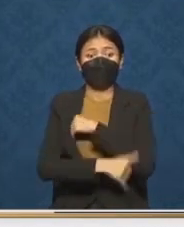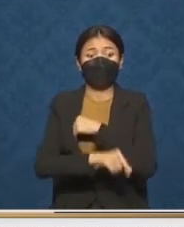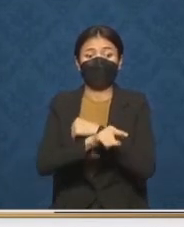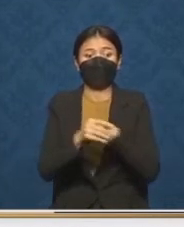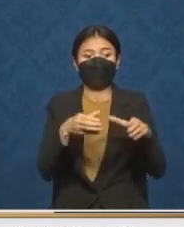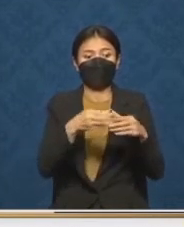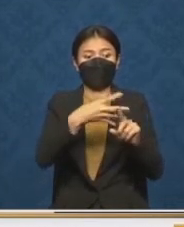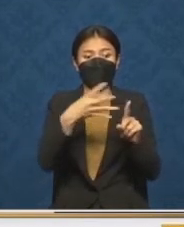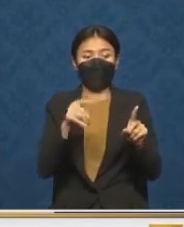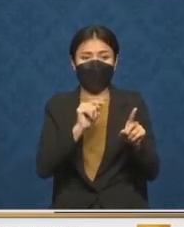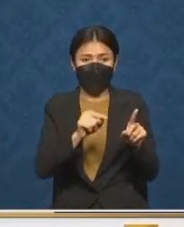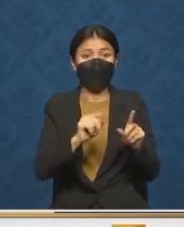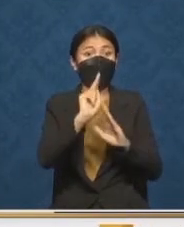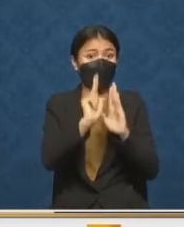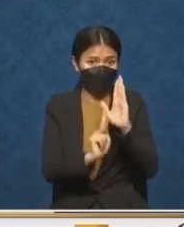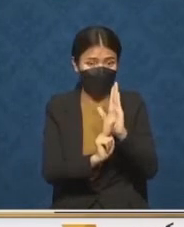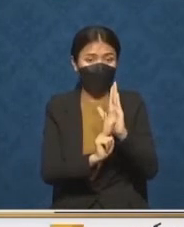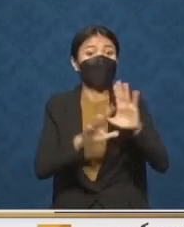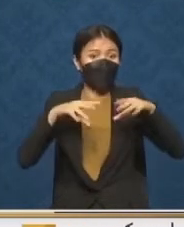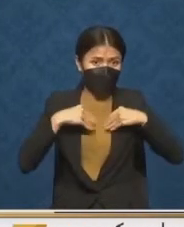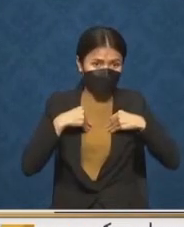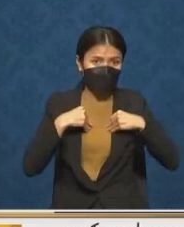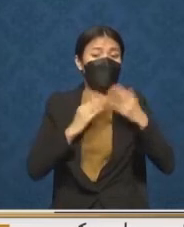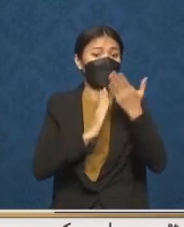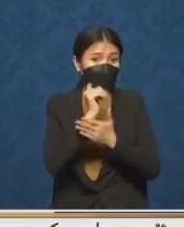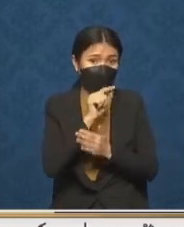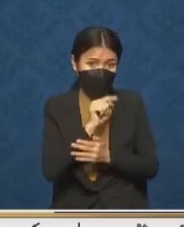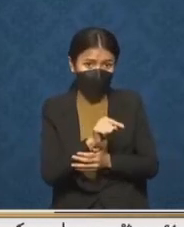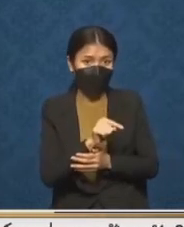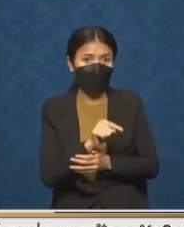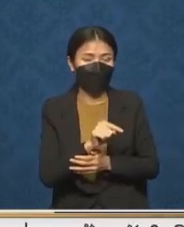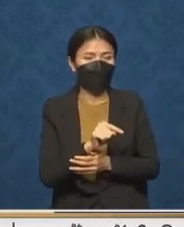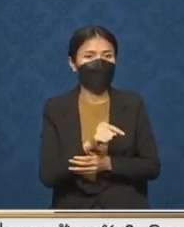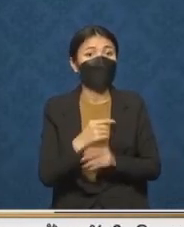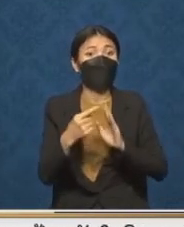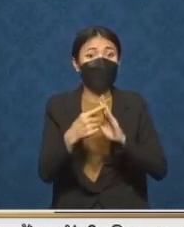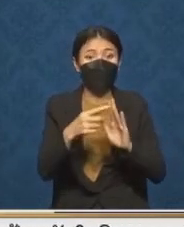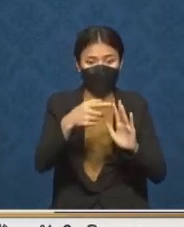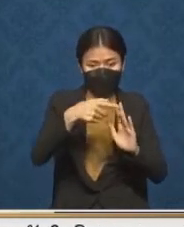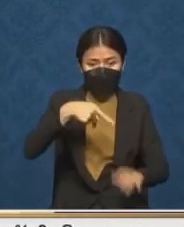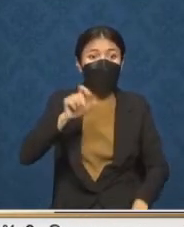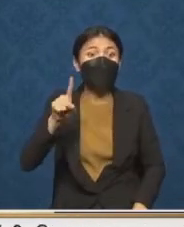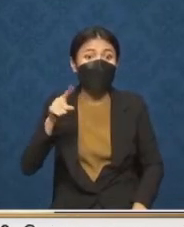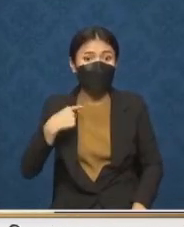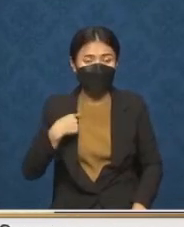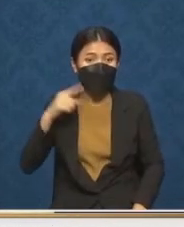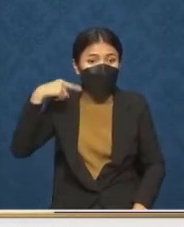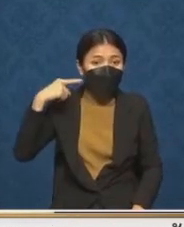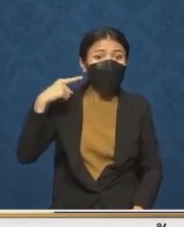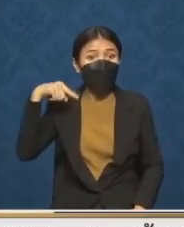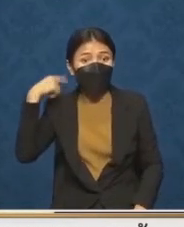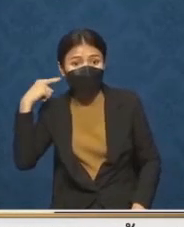ได้รับการยอมรับทางกฎหมายตามที่ระบุไว้ทางด้านขวานะครับเช่นการที่เพศเดียวกันสามารถจดทะเบียนสมรสกันได้